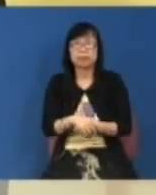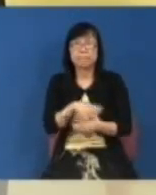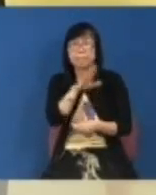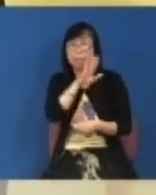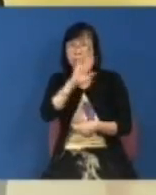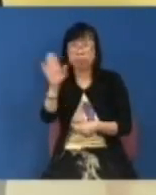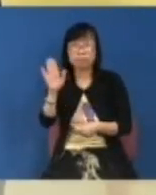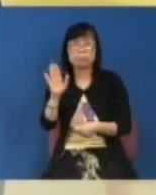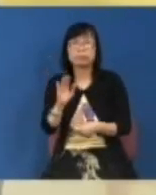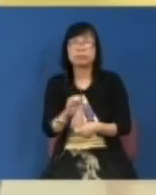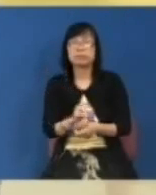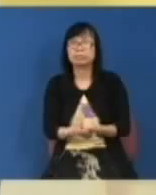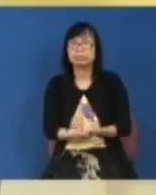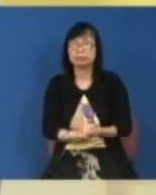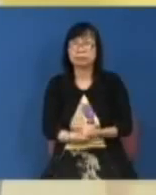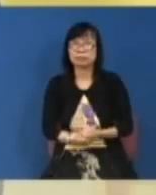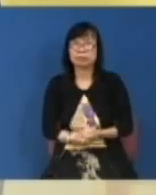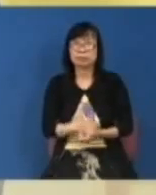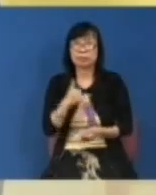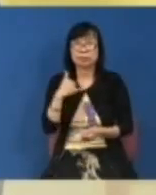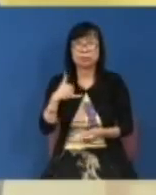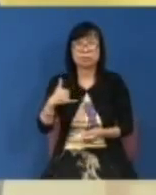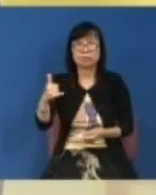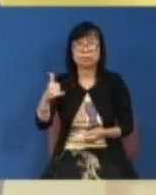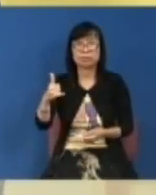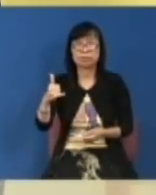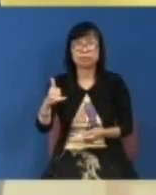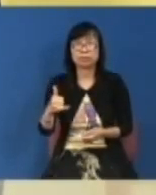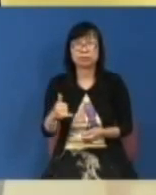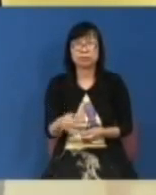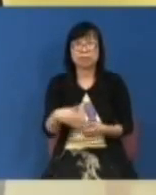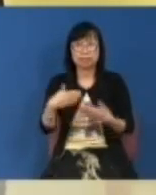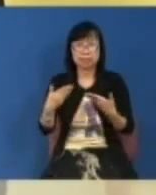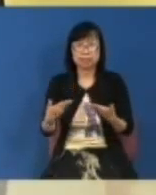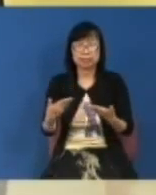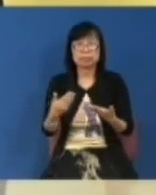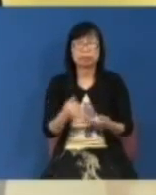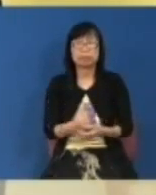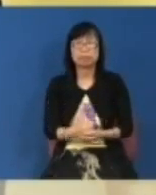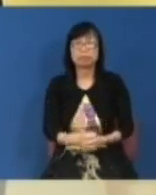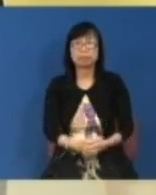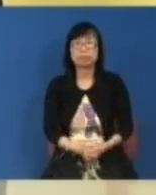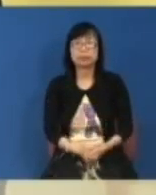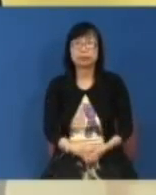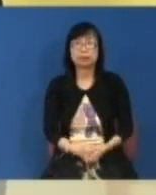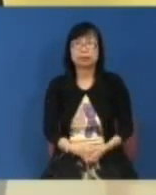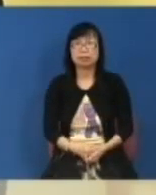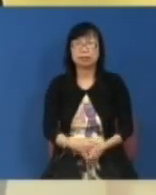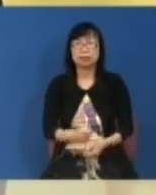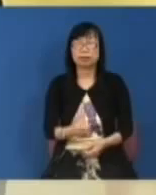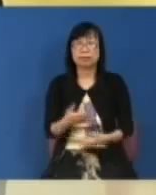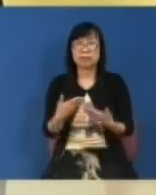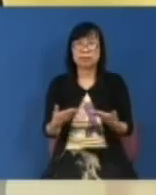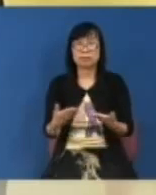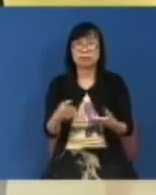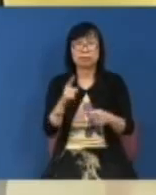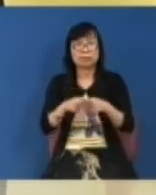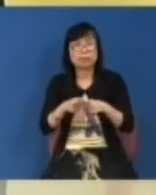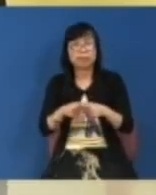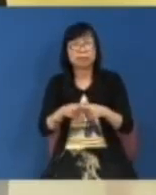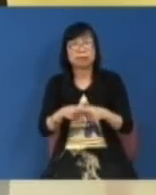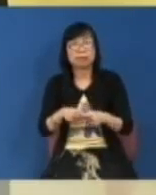夠去從現象到現象啊嘛。如果所以馬克思咁講，如果現象係等於本質嘅